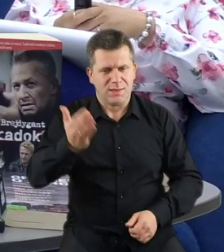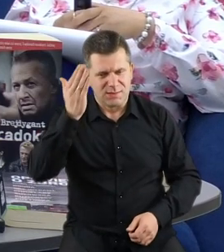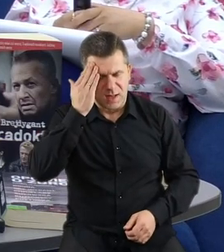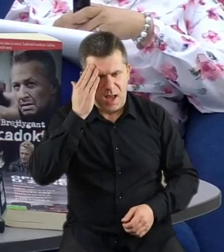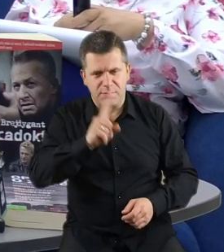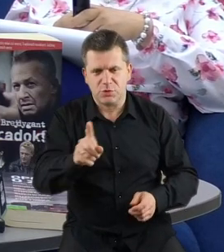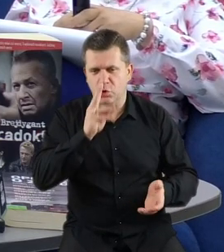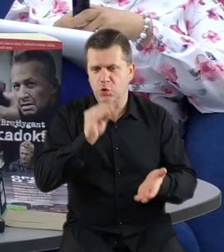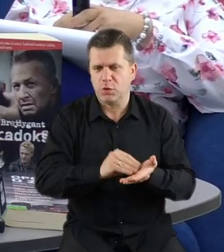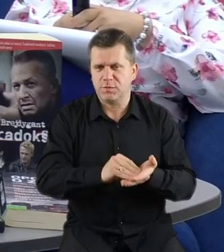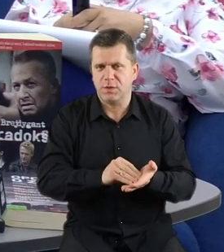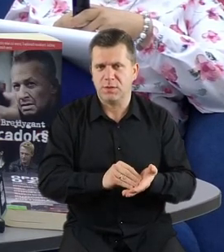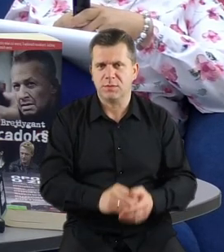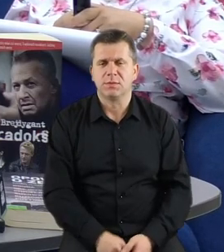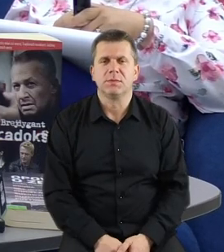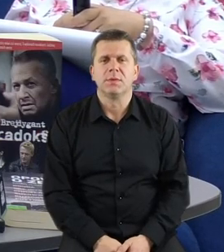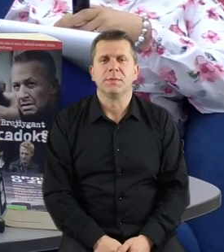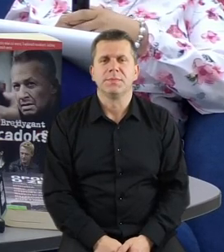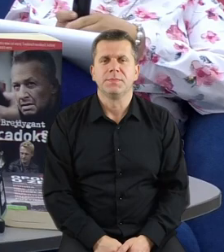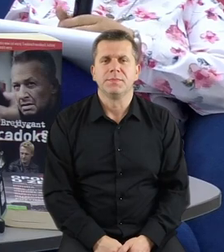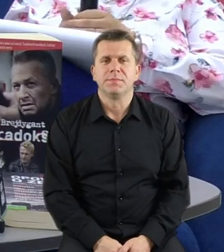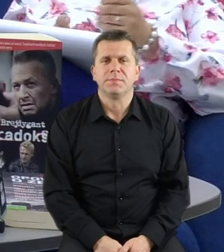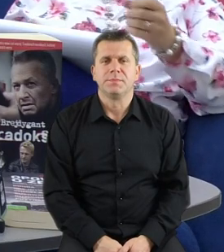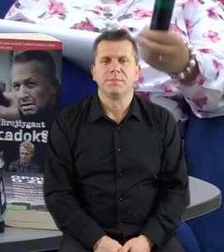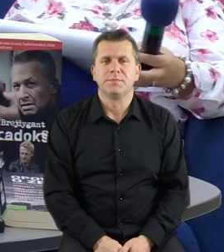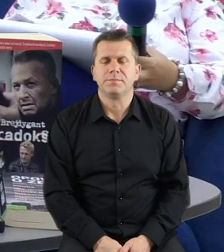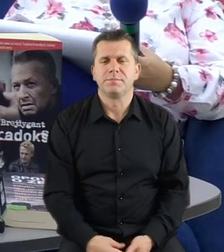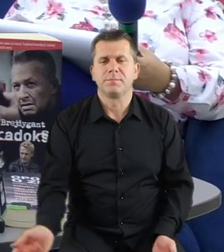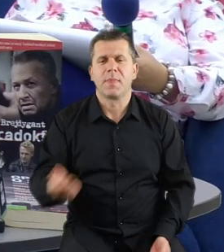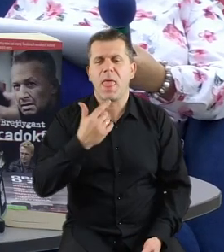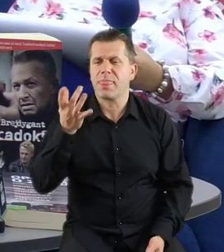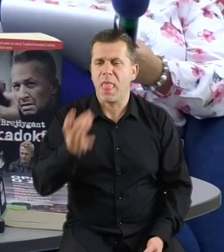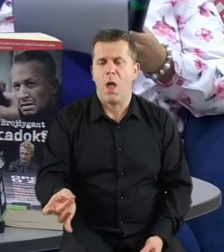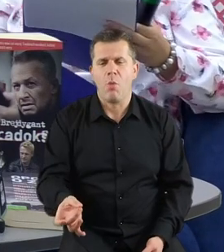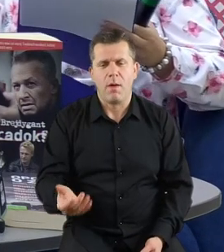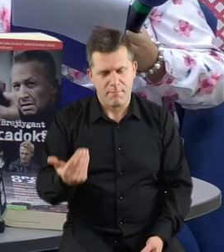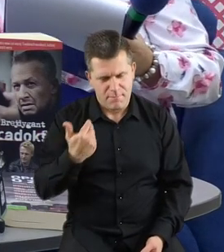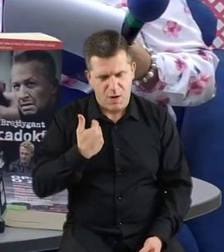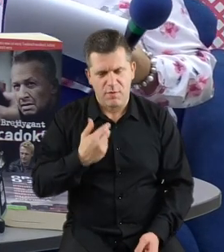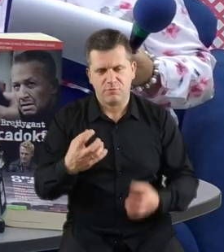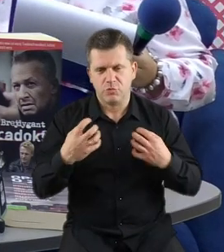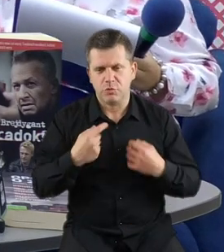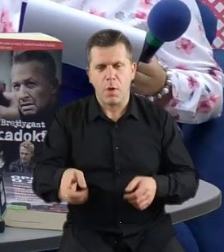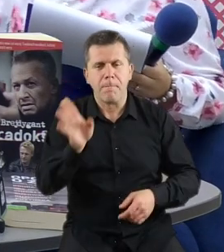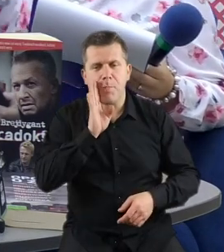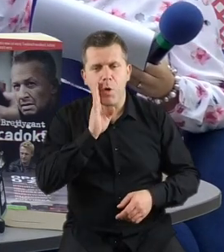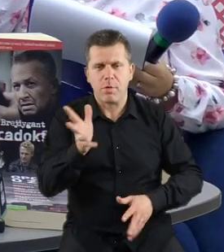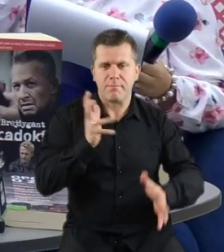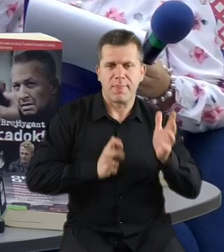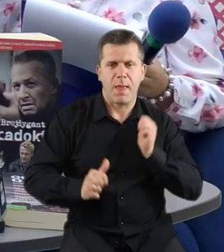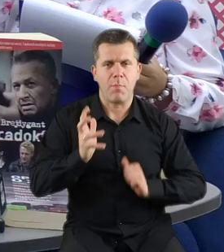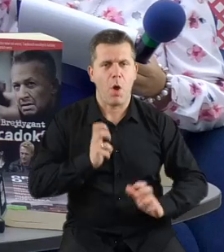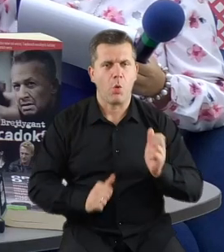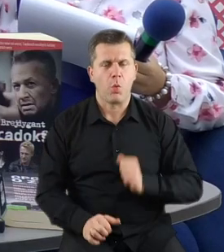znam z autopsji, bo ja nie jestem heroinistą, ale z nałogiem się przetarłem w życiu, także to jest podobny